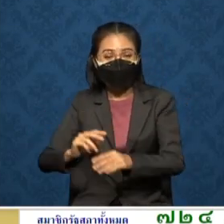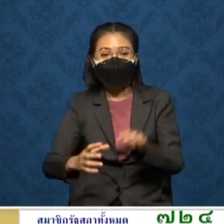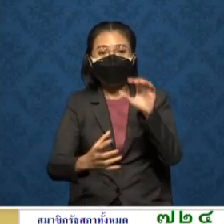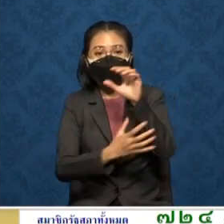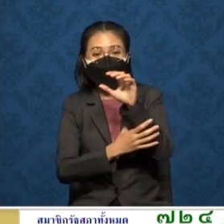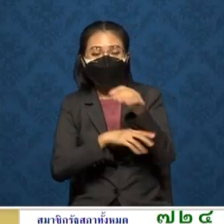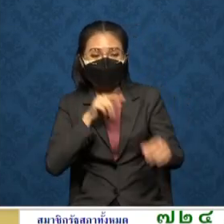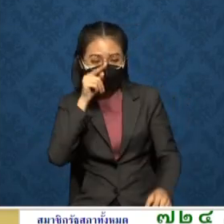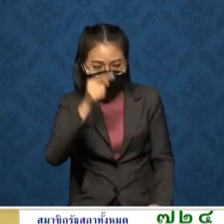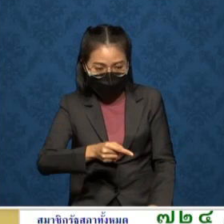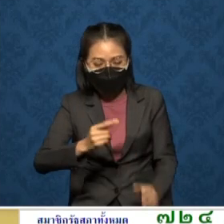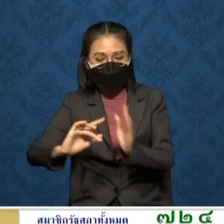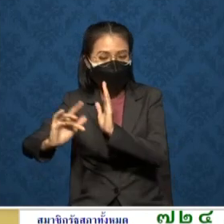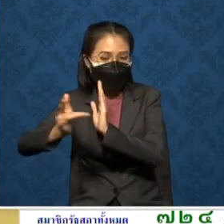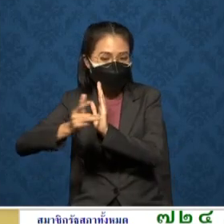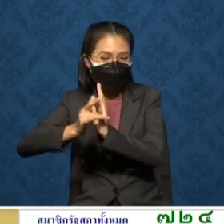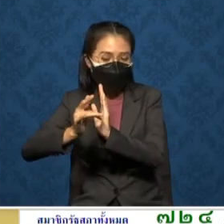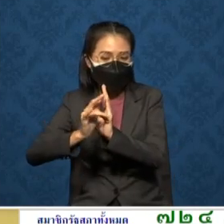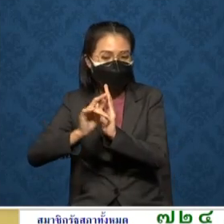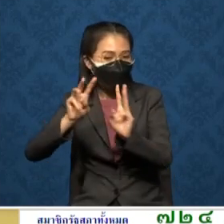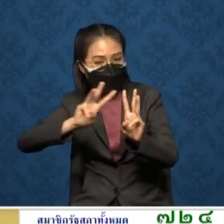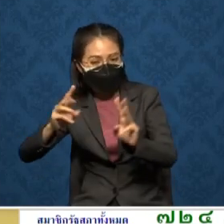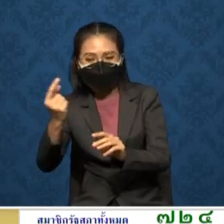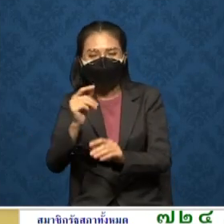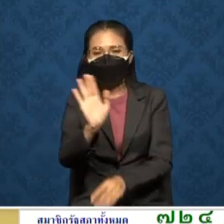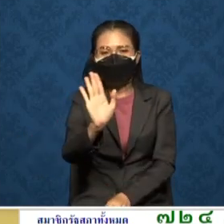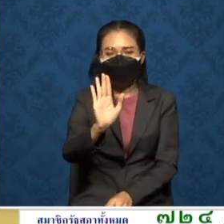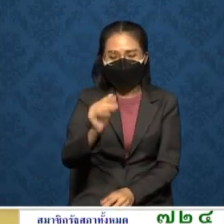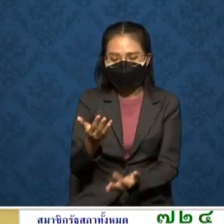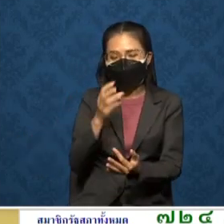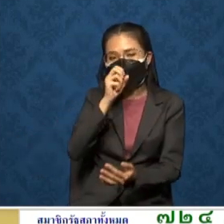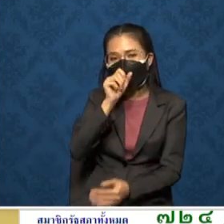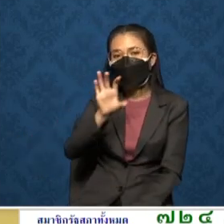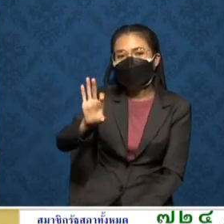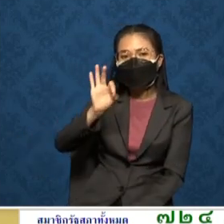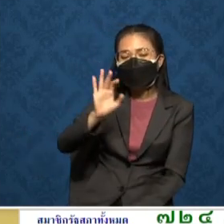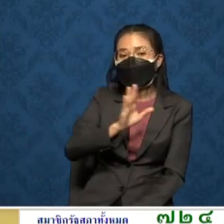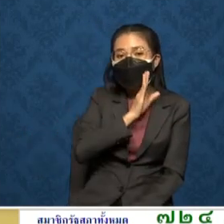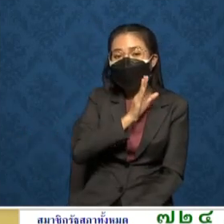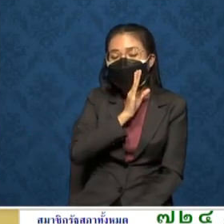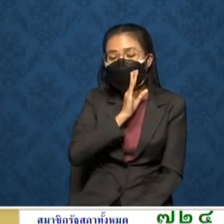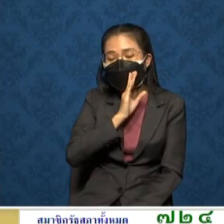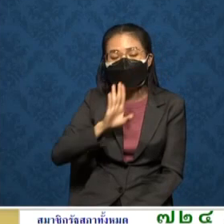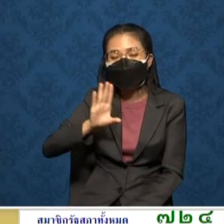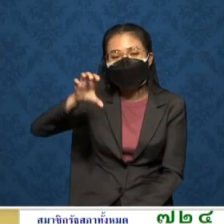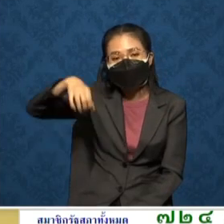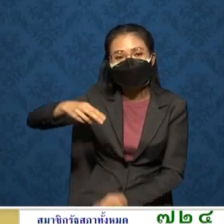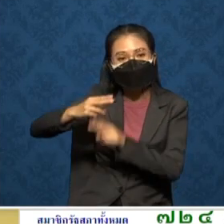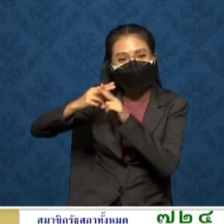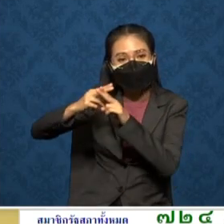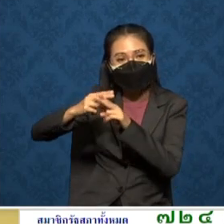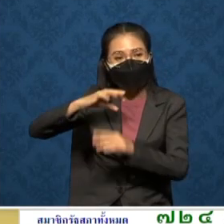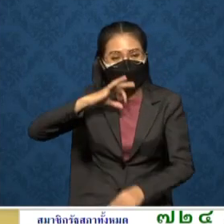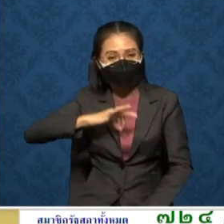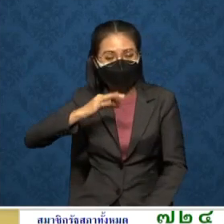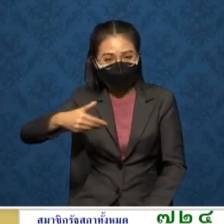บสื่ออิเล็กทรอนิกส์ทุกรายเสมอไปเป็นทางเลือกถ้าเอกชนคนใดสะดวกว่าการอนุญาตขออนุญ